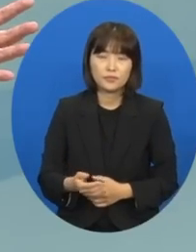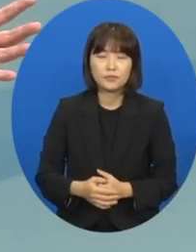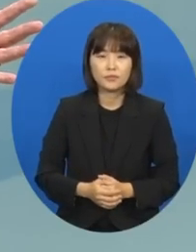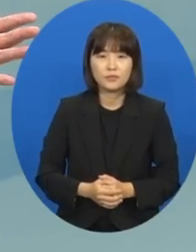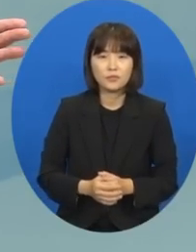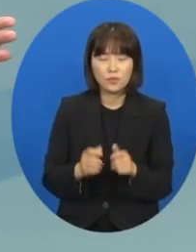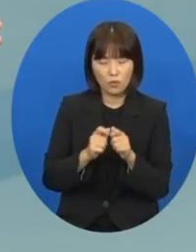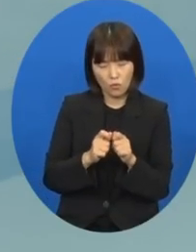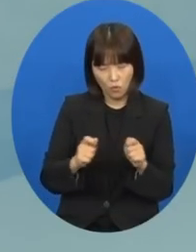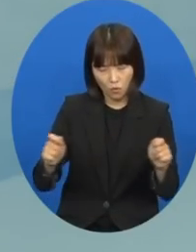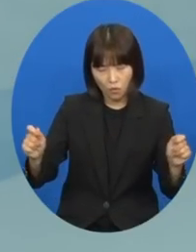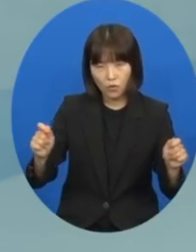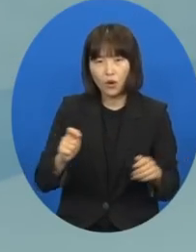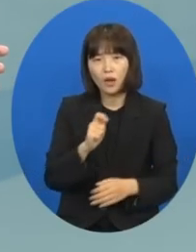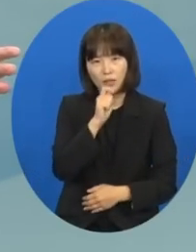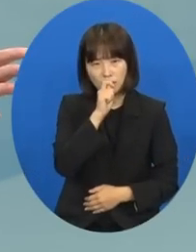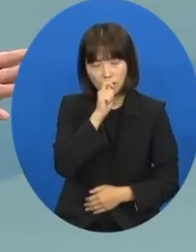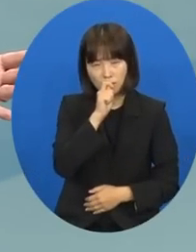오랜 침묵과 부재